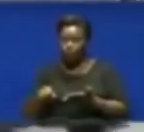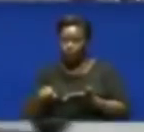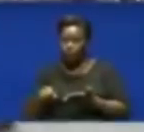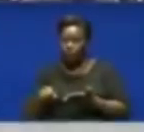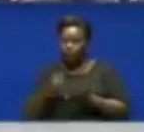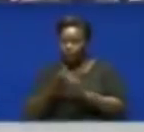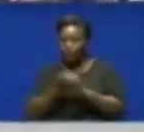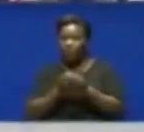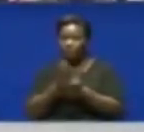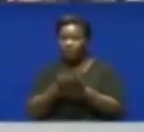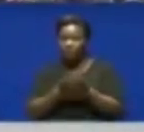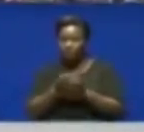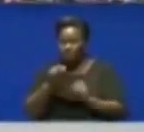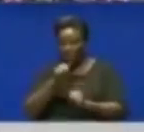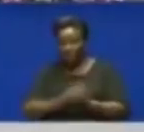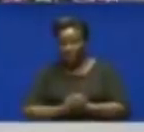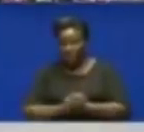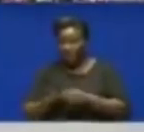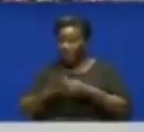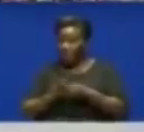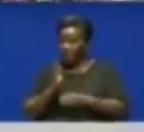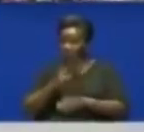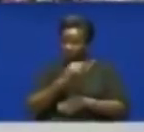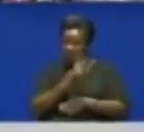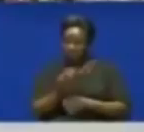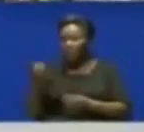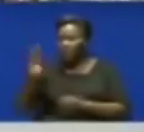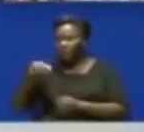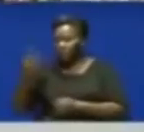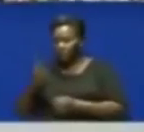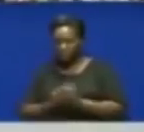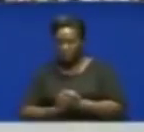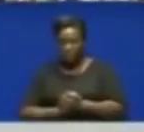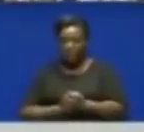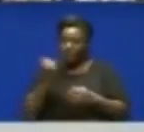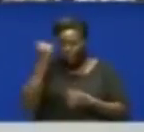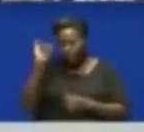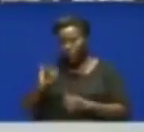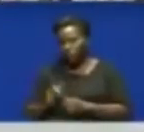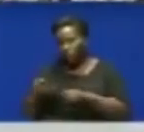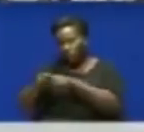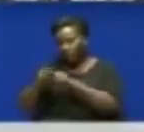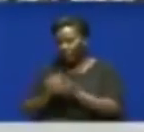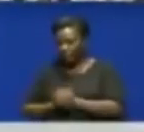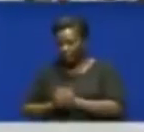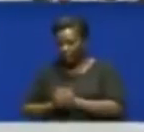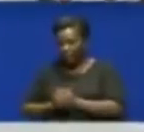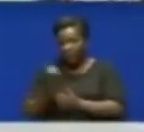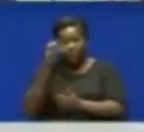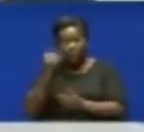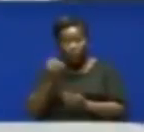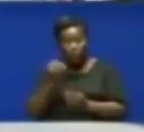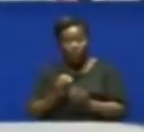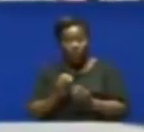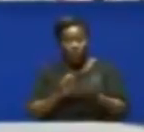kutumia kwa siku nzima au siku mbili, siku tatu, kulingana na business unaoifanya. Kwa hiyo ushauri wangu mkubwa tu kwamba gonjwa hili kuzulika linawezekana, na kampeni hizi